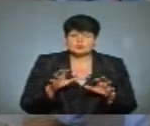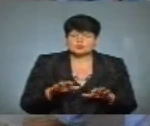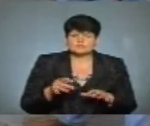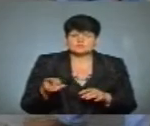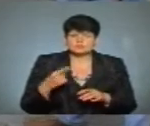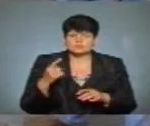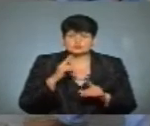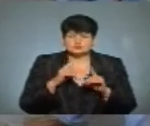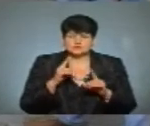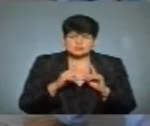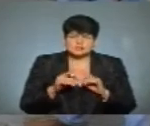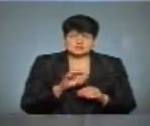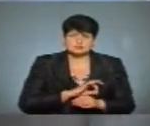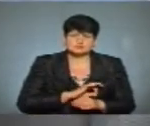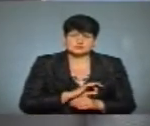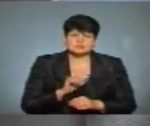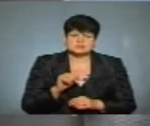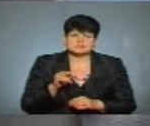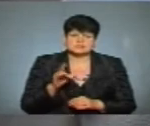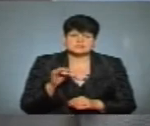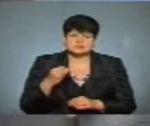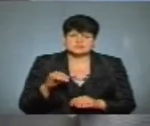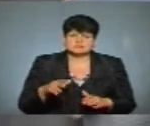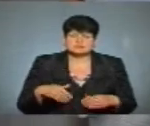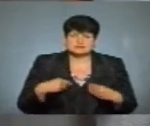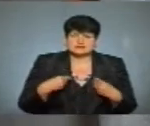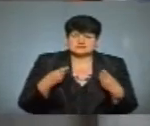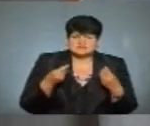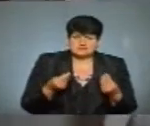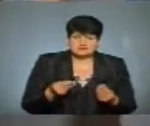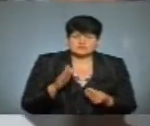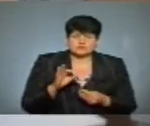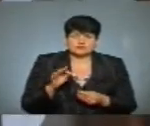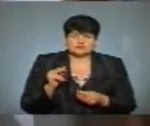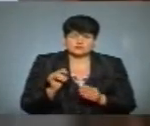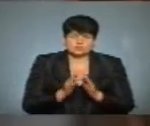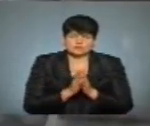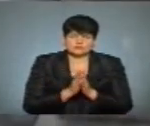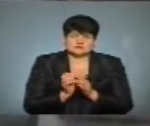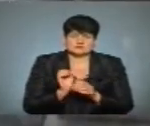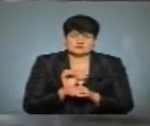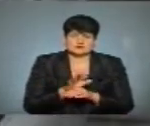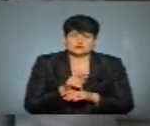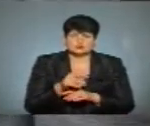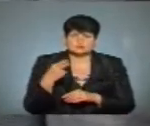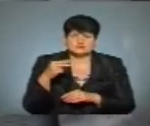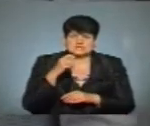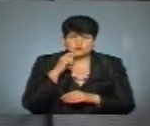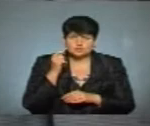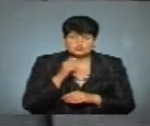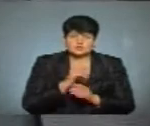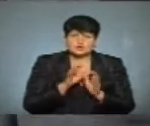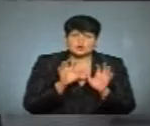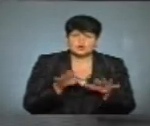ради профспілок Андрій Присяжний. Він передав звернення голові обласної ради Віктору Овчаруку та попросив надіслати його до президента України та